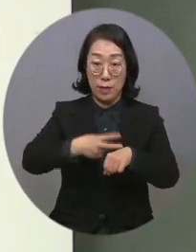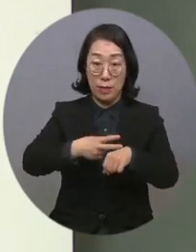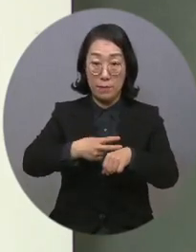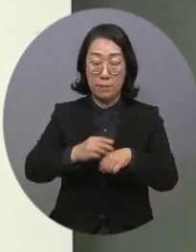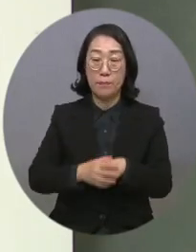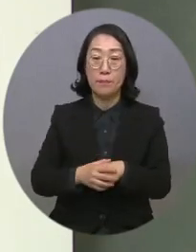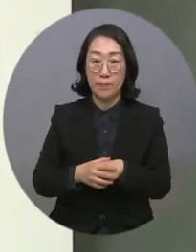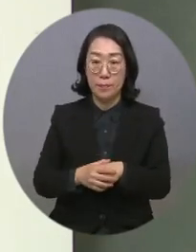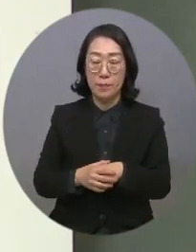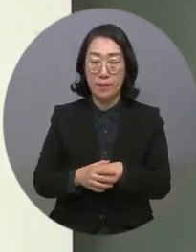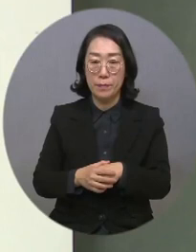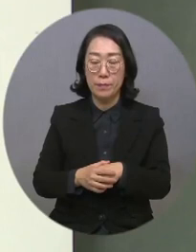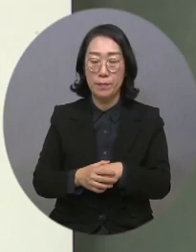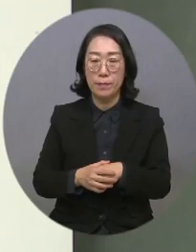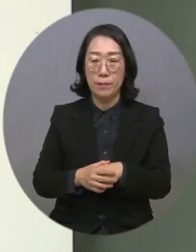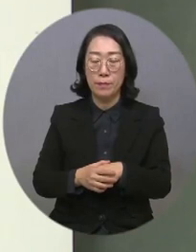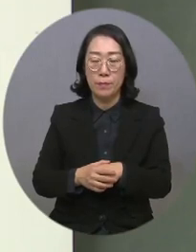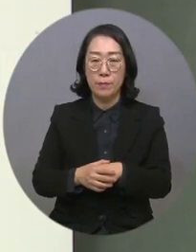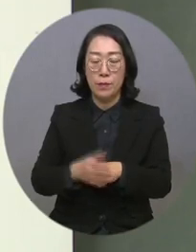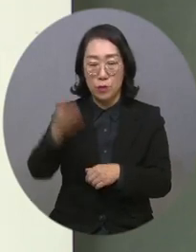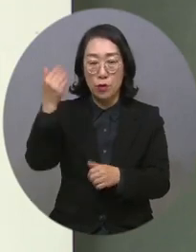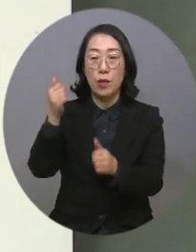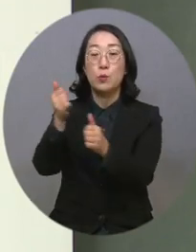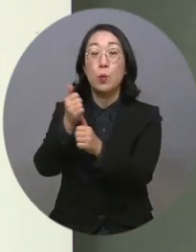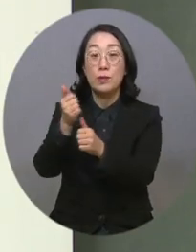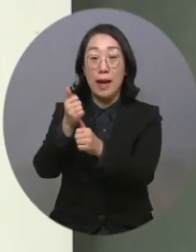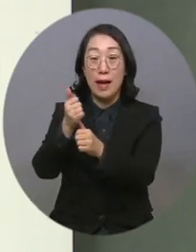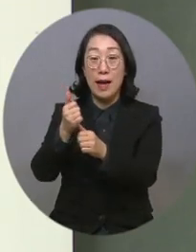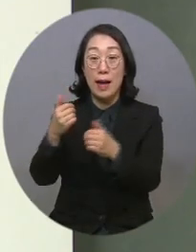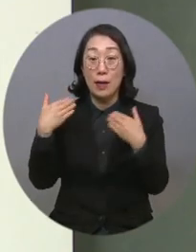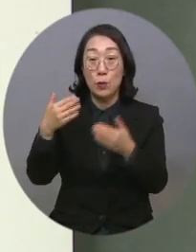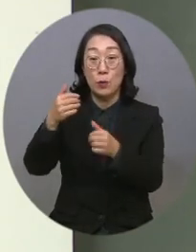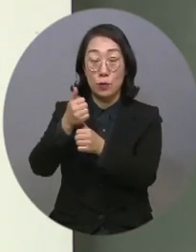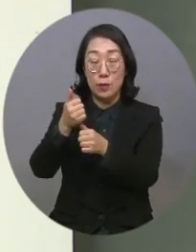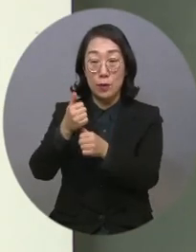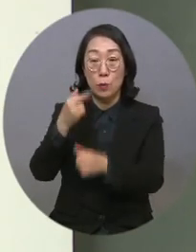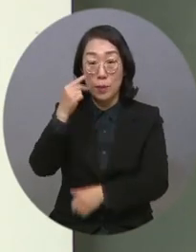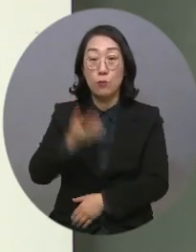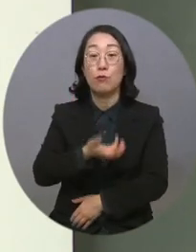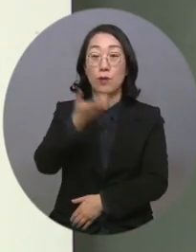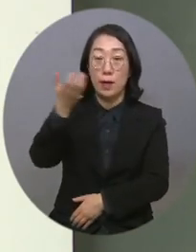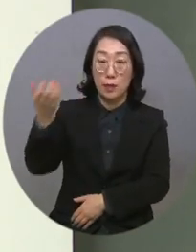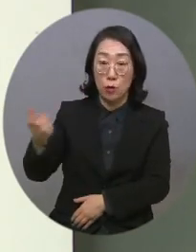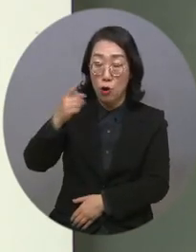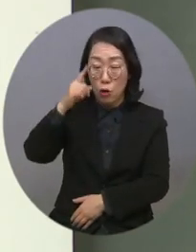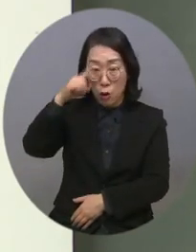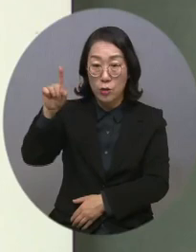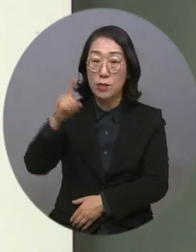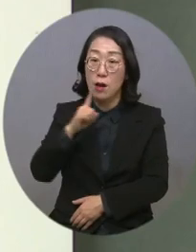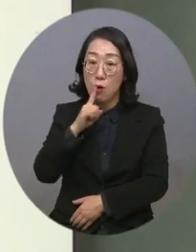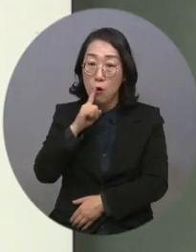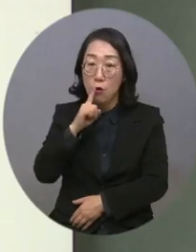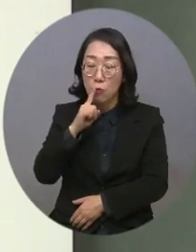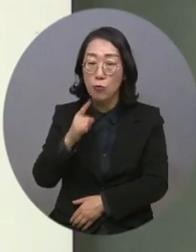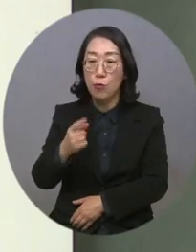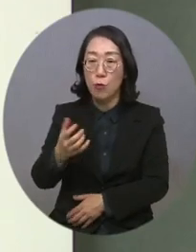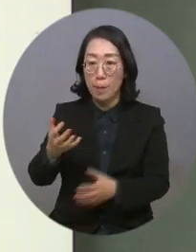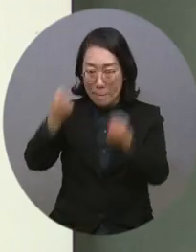전 부총장도 역임하시고 미국에 건너가서 러시아학도 공부를